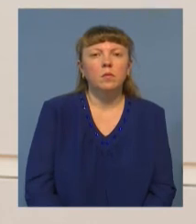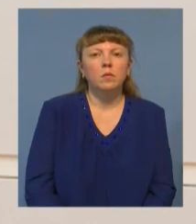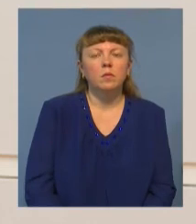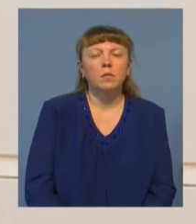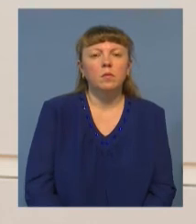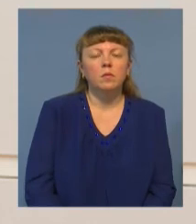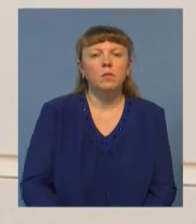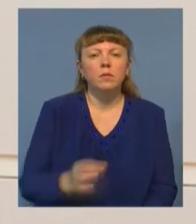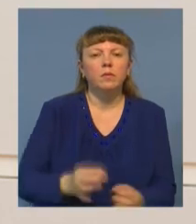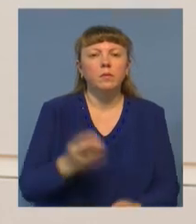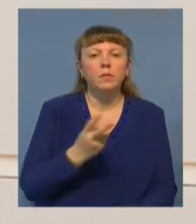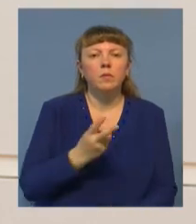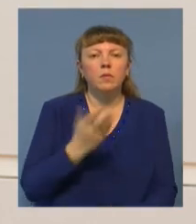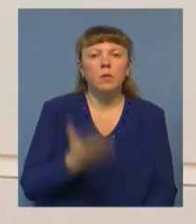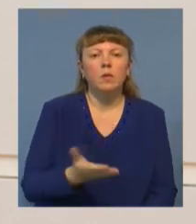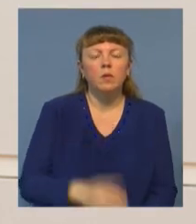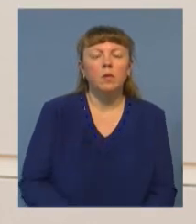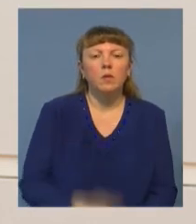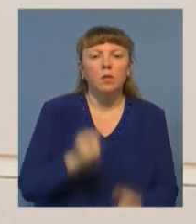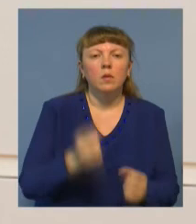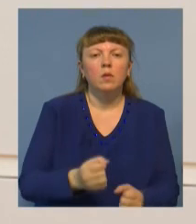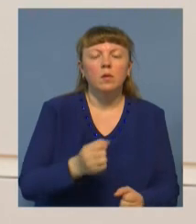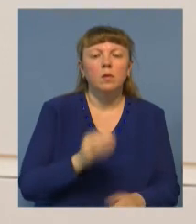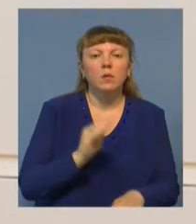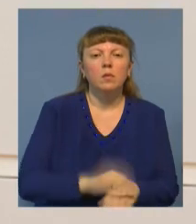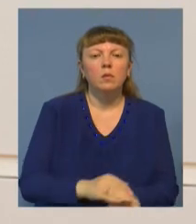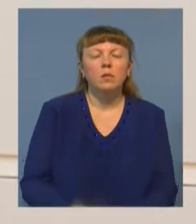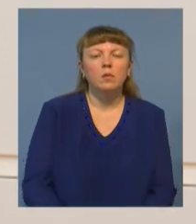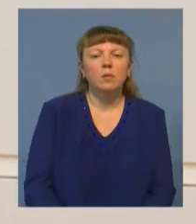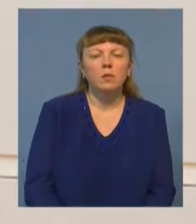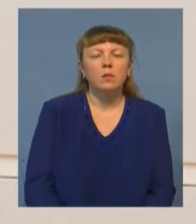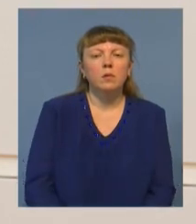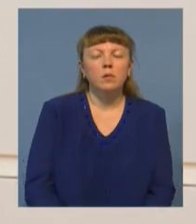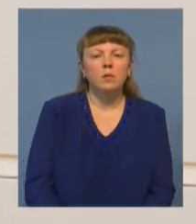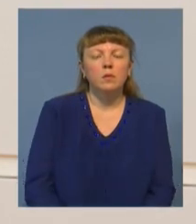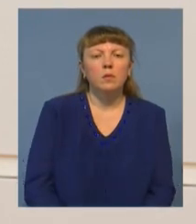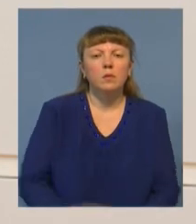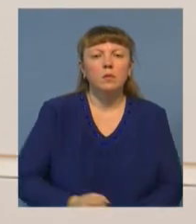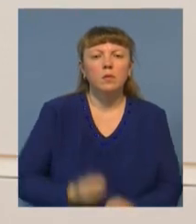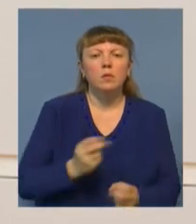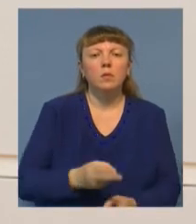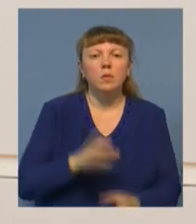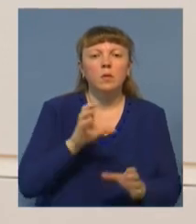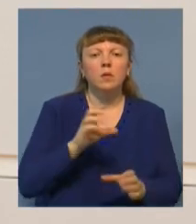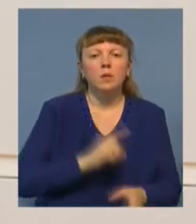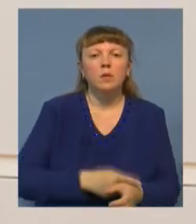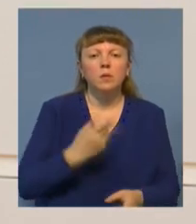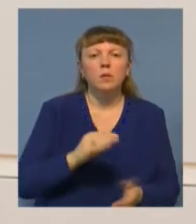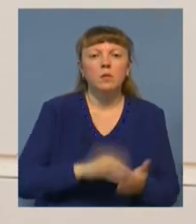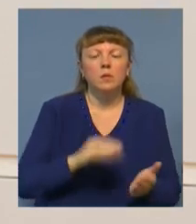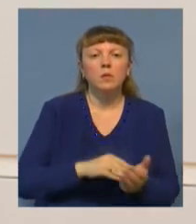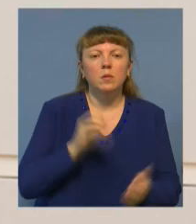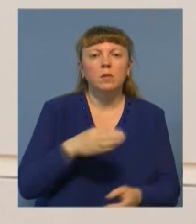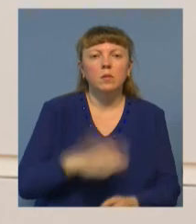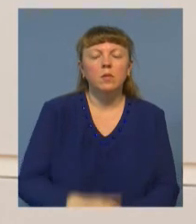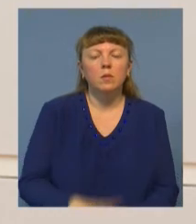суд, если есть такая необходимость, установление данного факта, при вступлении решения в законную силу, он обращается повторно в